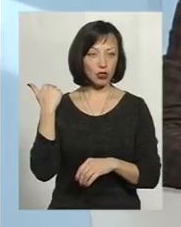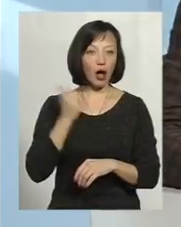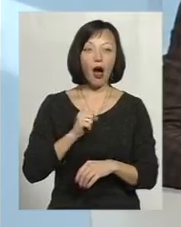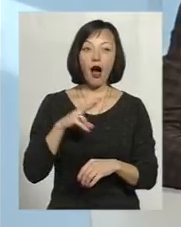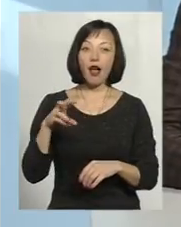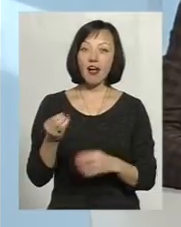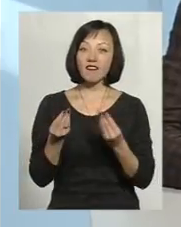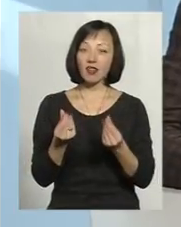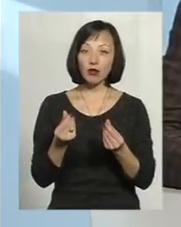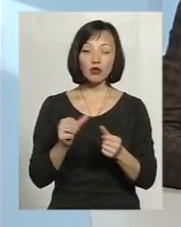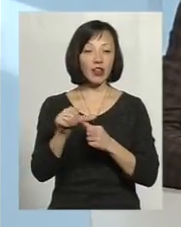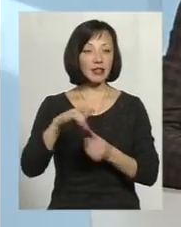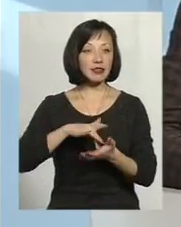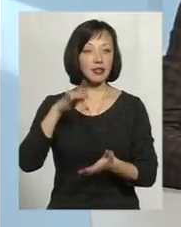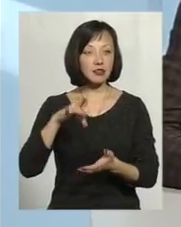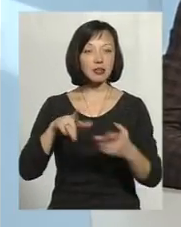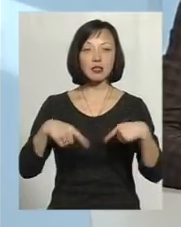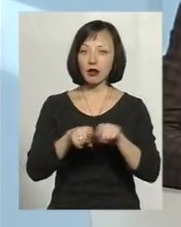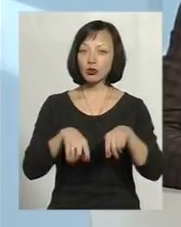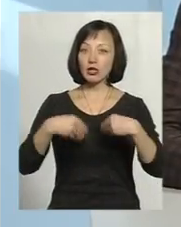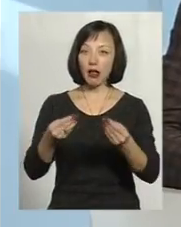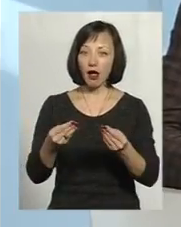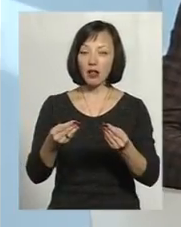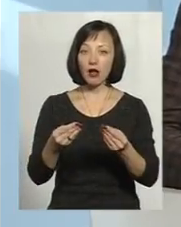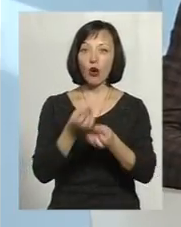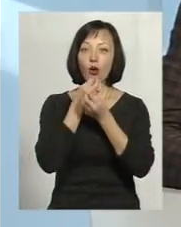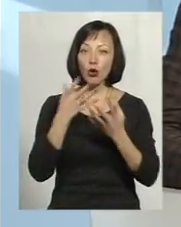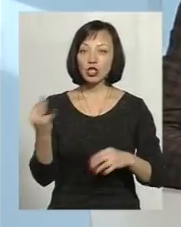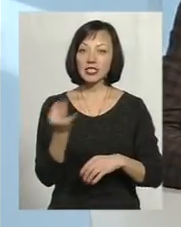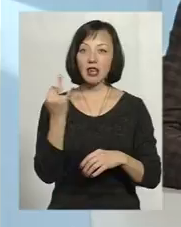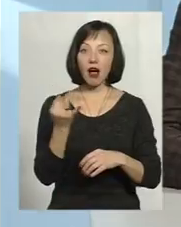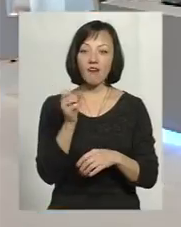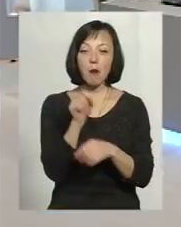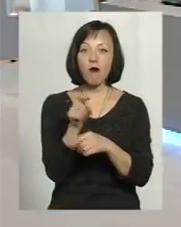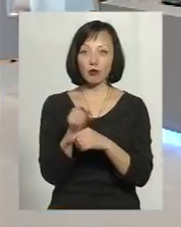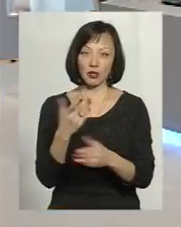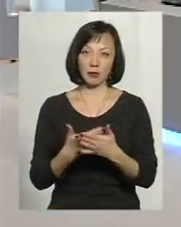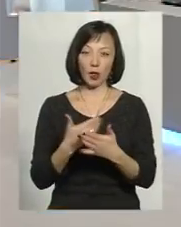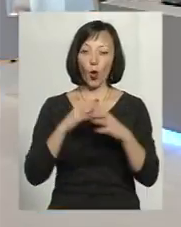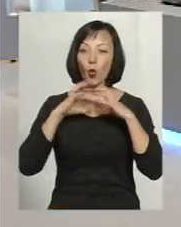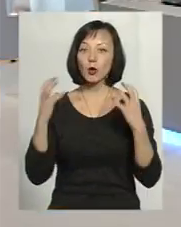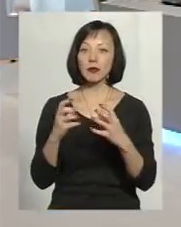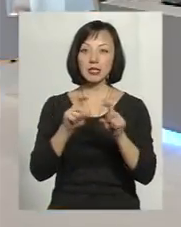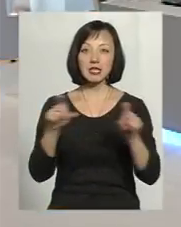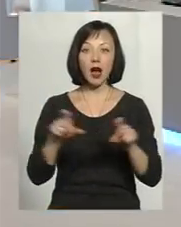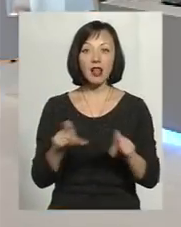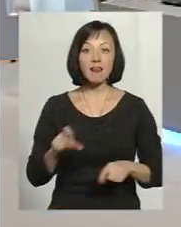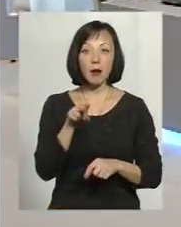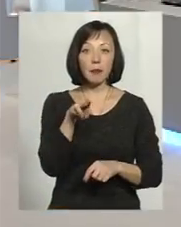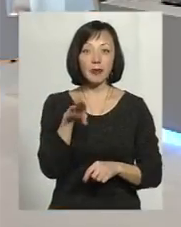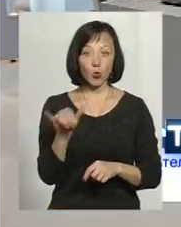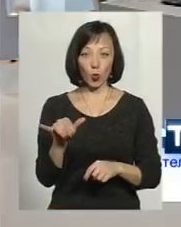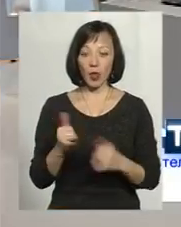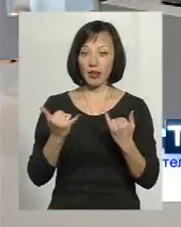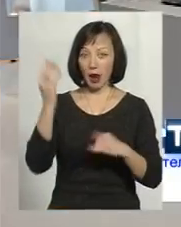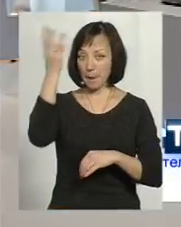але фінансова децентралізація, крім ресурсу, дала багато таких хороших, цікавих повноважень, як, наприклад, утримання закладів профтехосвіти, що для